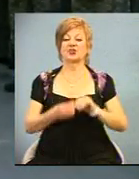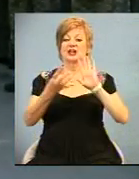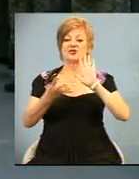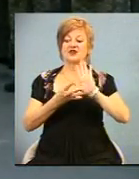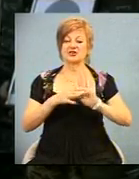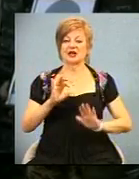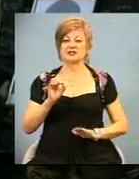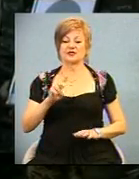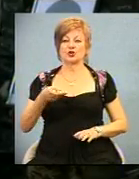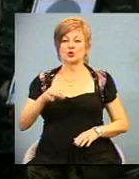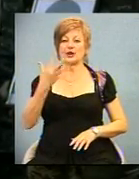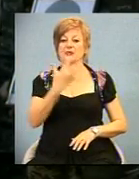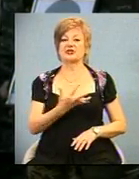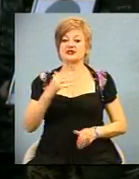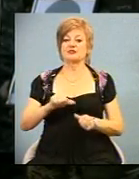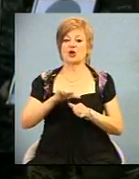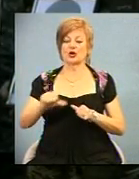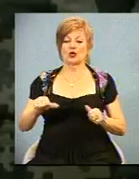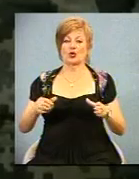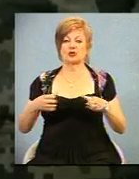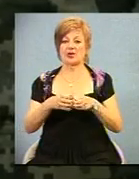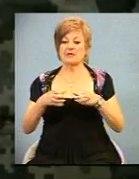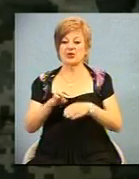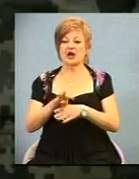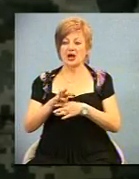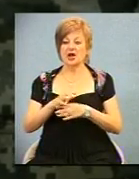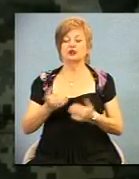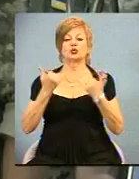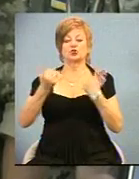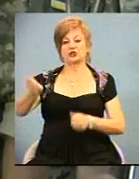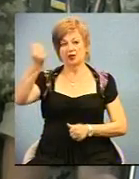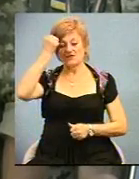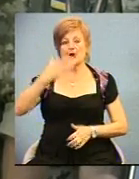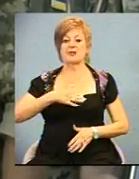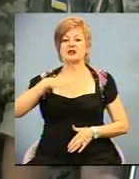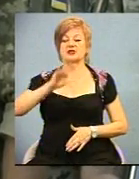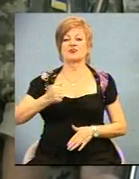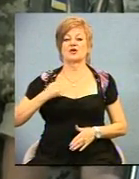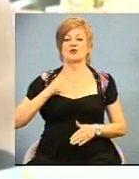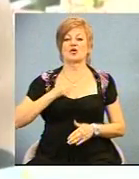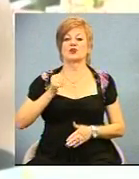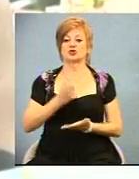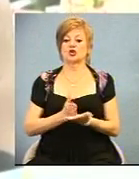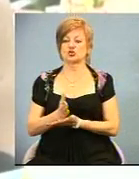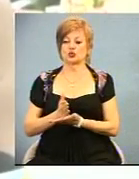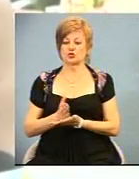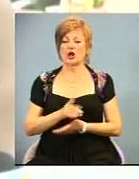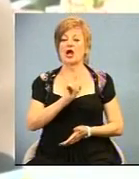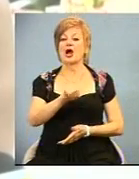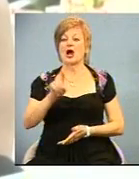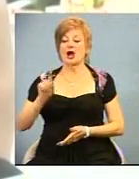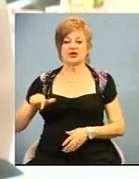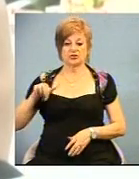19 липня в 55-й окремій артбригаді вшановують пам'ять загиблих в АТО військовослужбовців. Вони йшли,